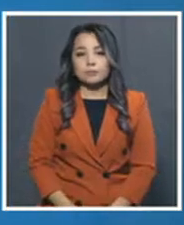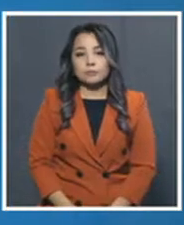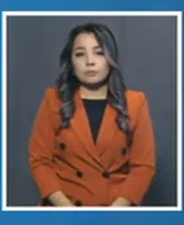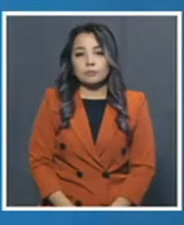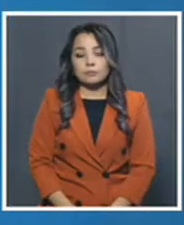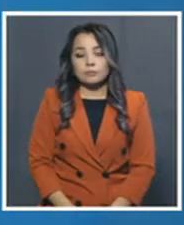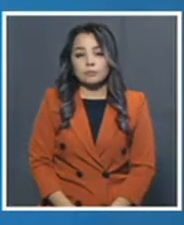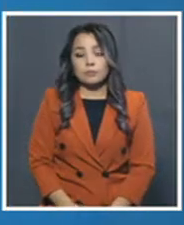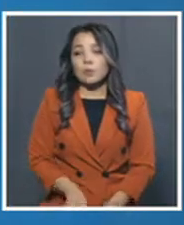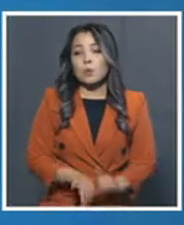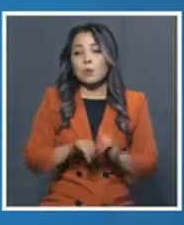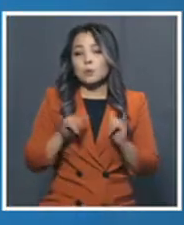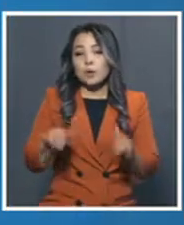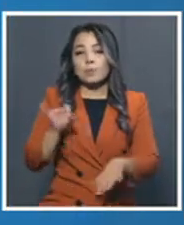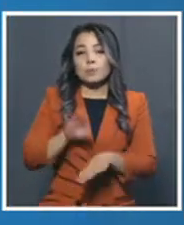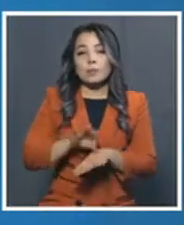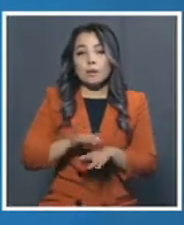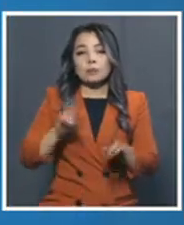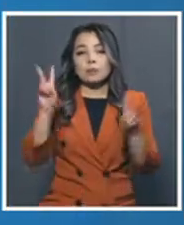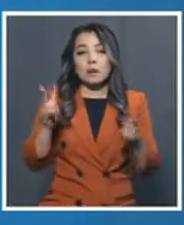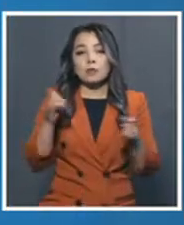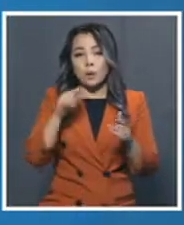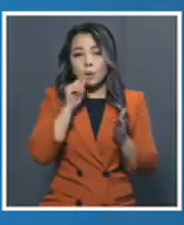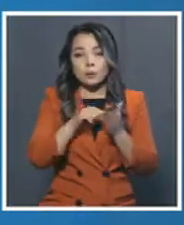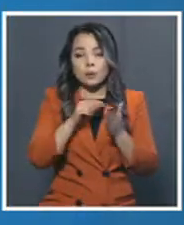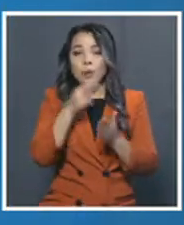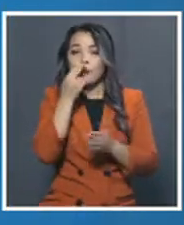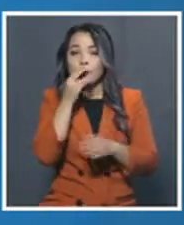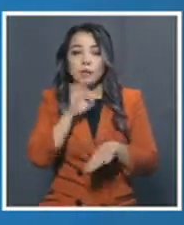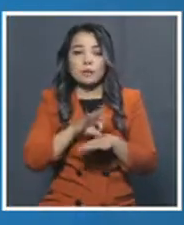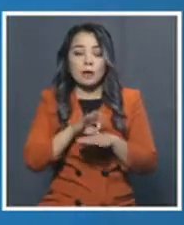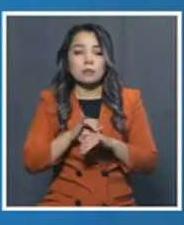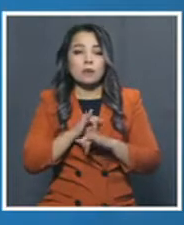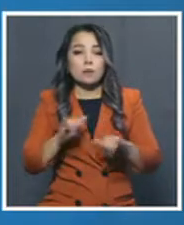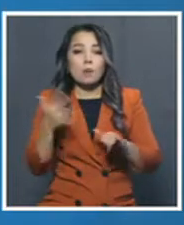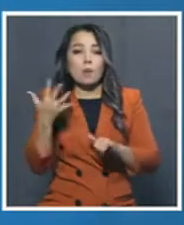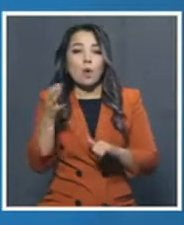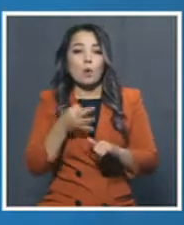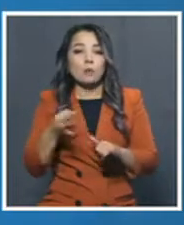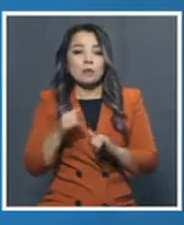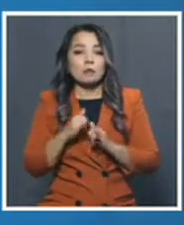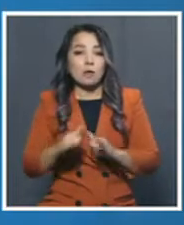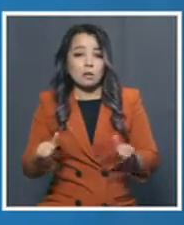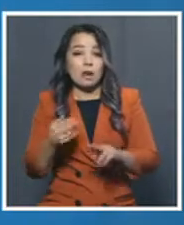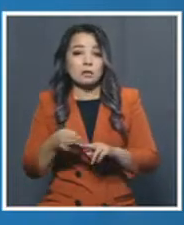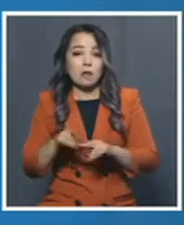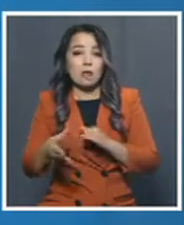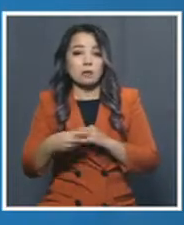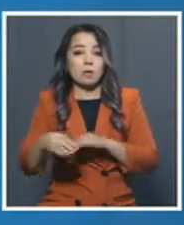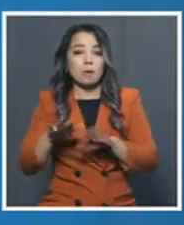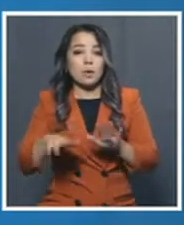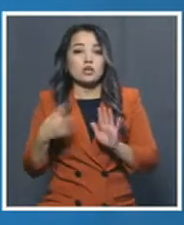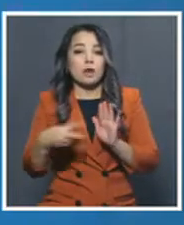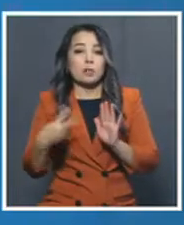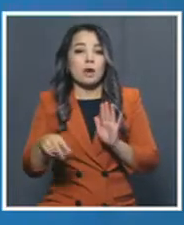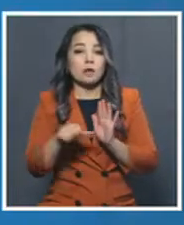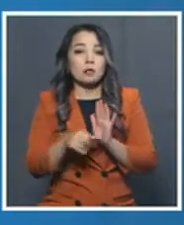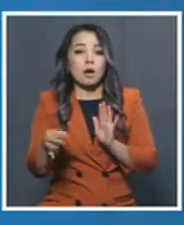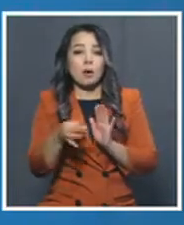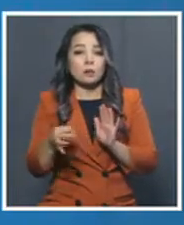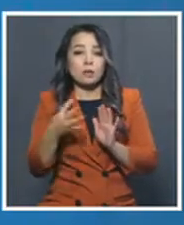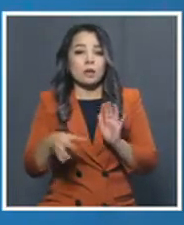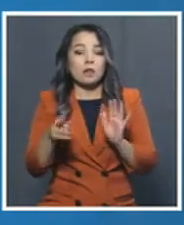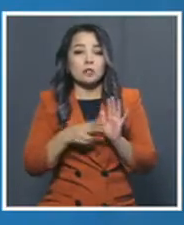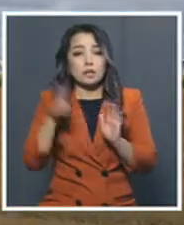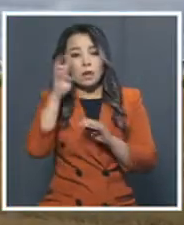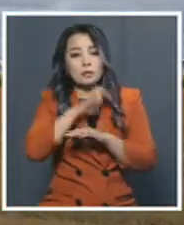Қазірде ең өзекті болып тұрған құс тұмауы тағырыбына оралсақ, осы тұмау еліміздің 5 облысына тарады. Осы аймақтардағы 26 ауданның